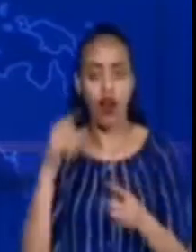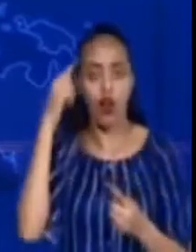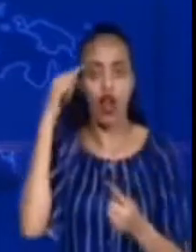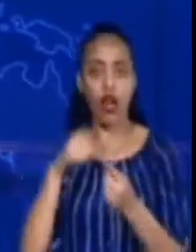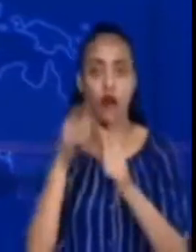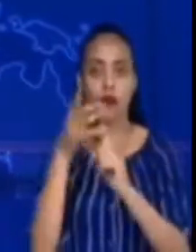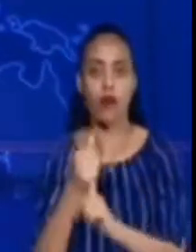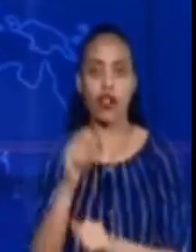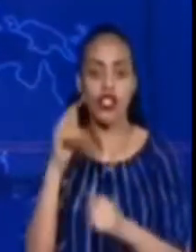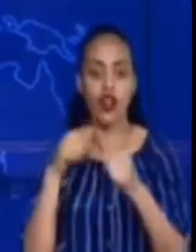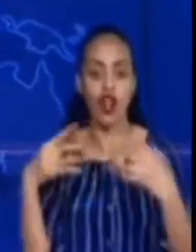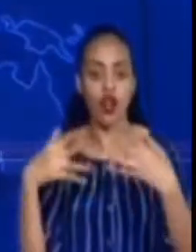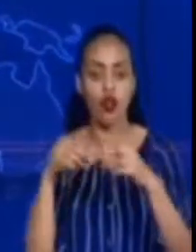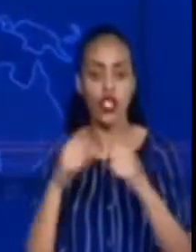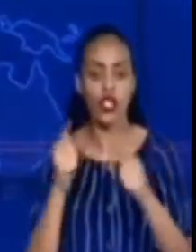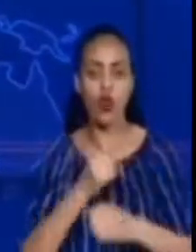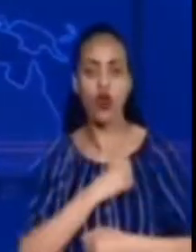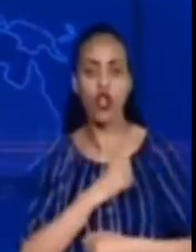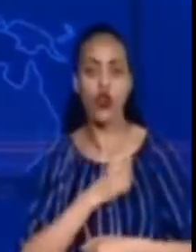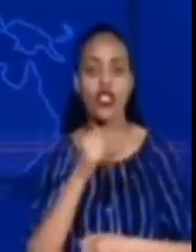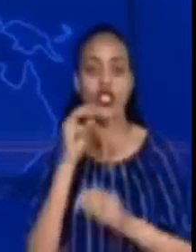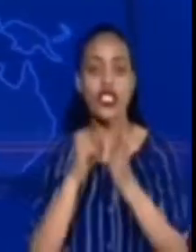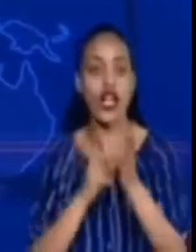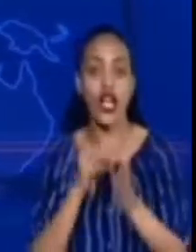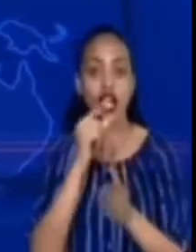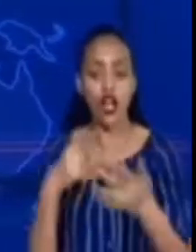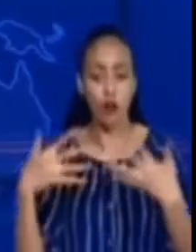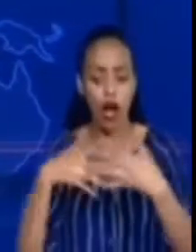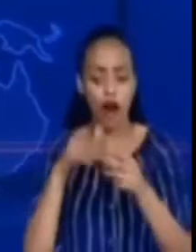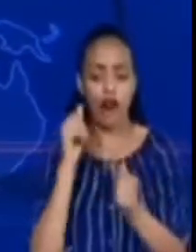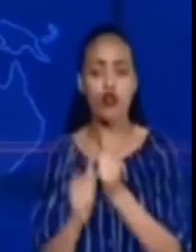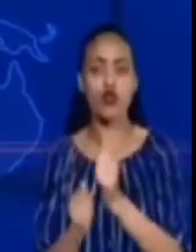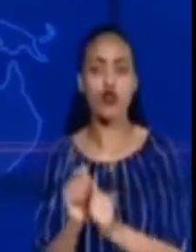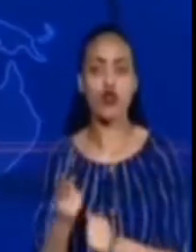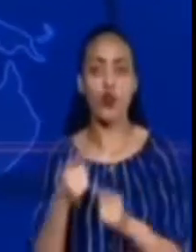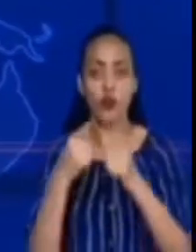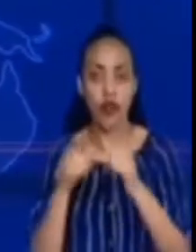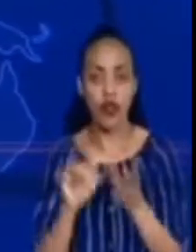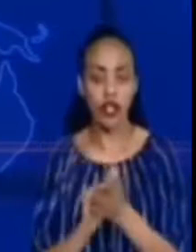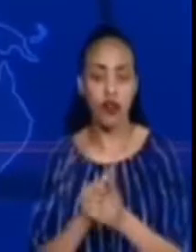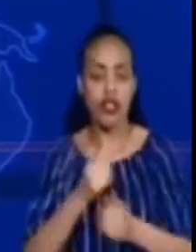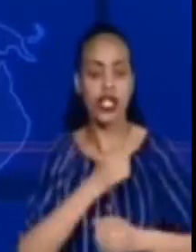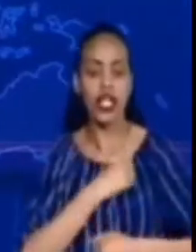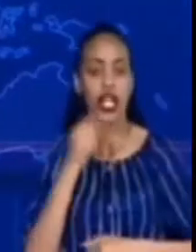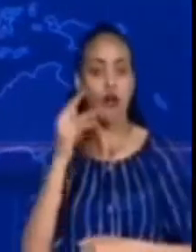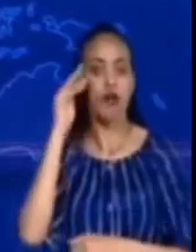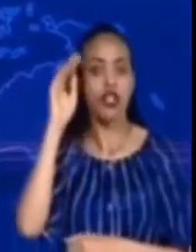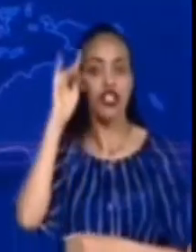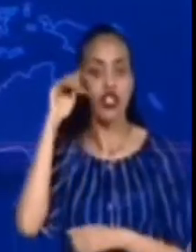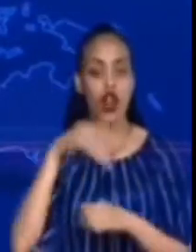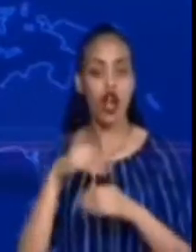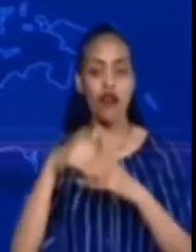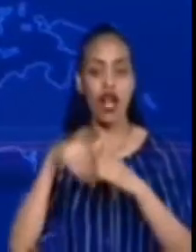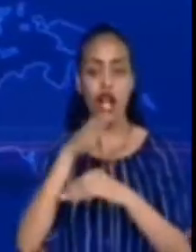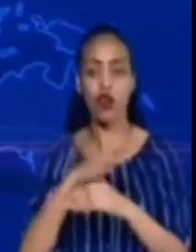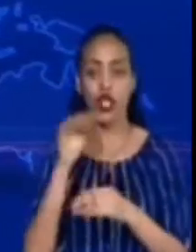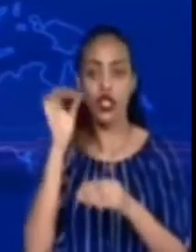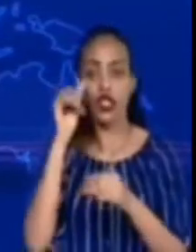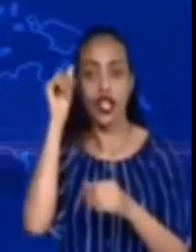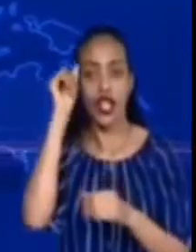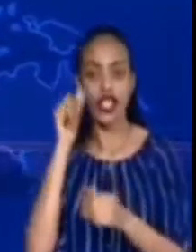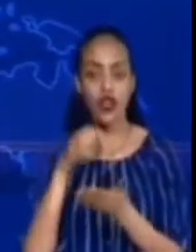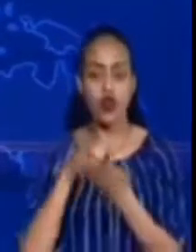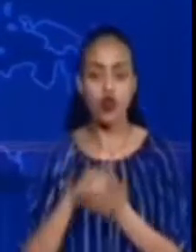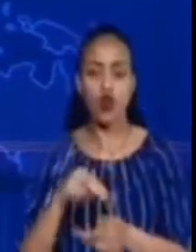በአንድ ድምፅ ለምን አይናገርም ግን እንደዛ አይደለም አላማው ክርስቲያን ሰበብ አድርጎ